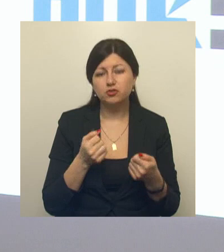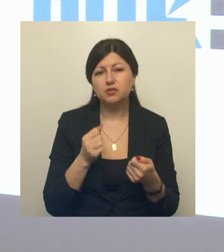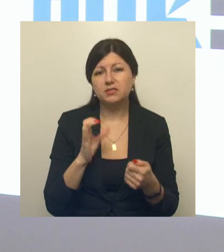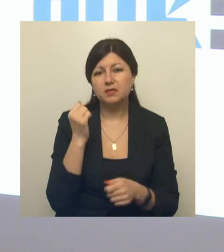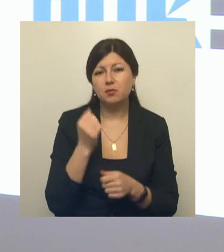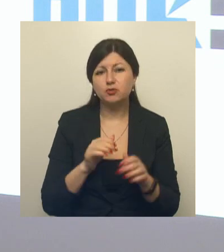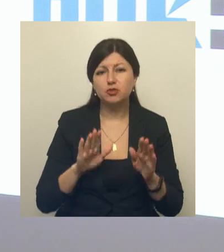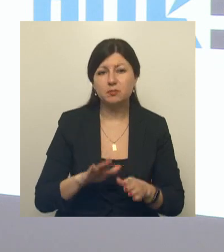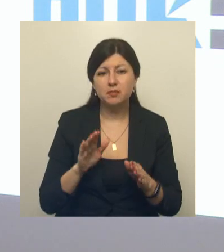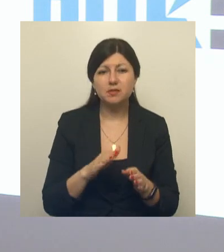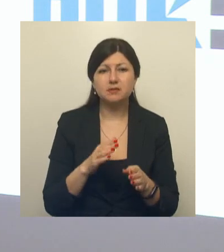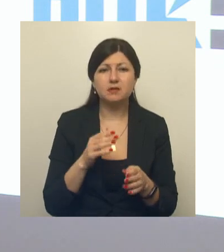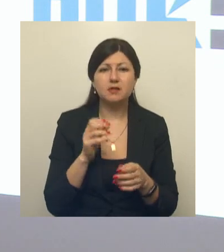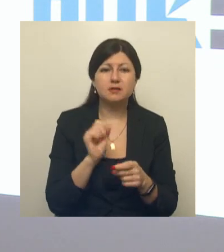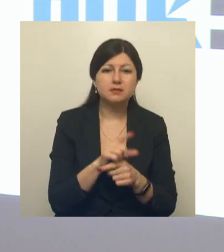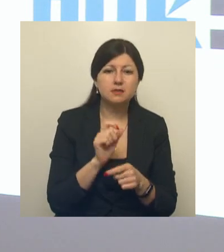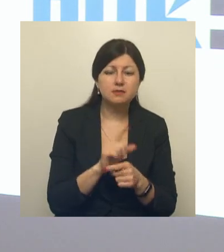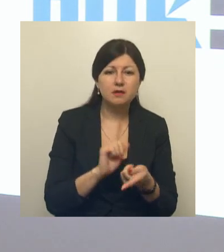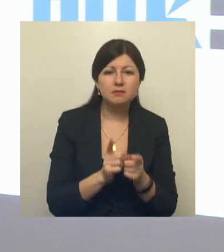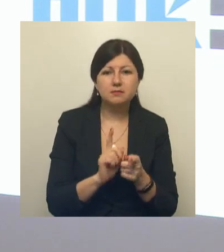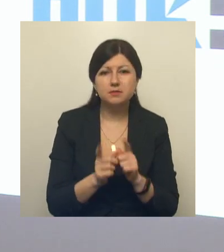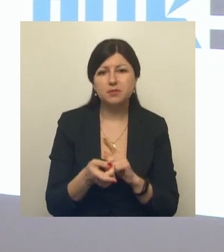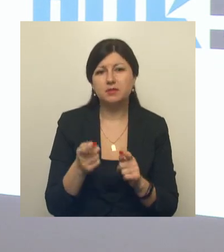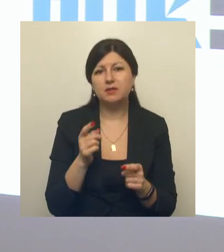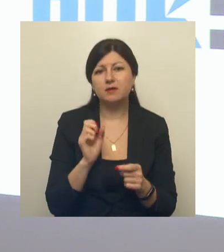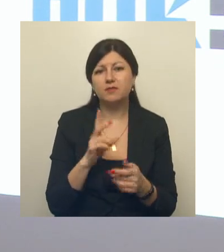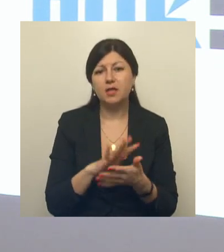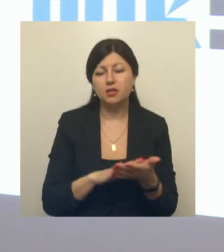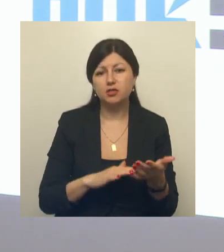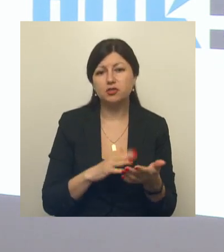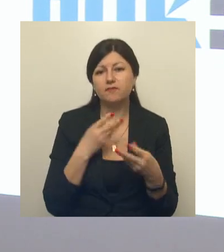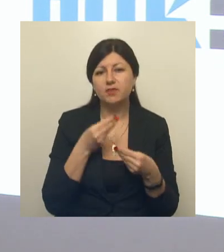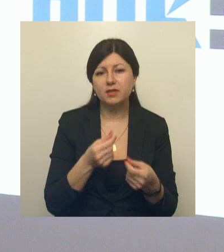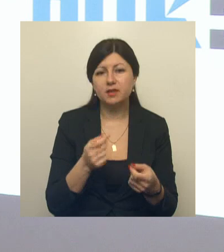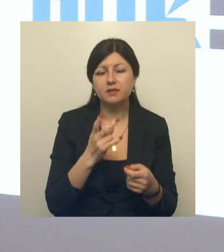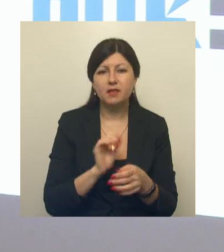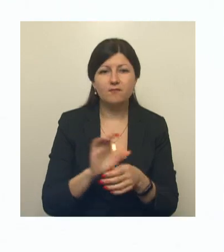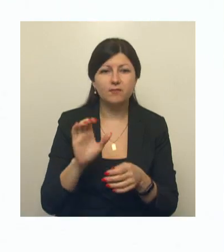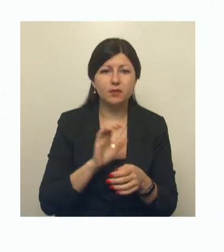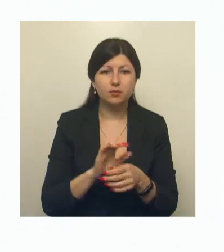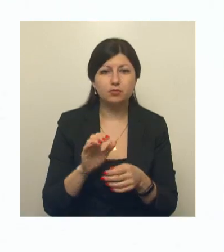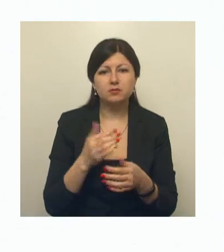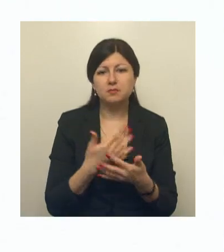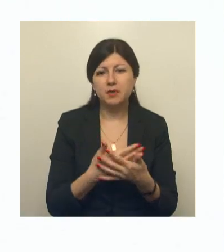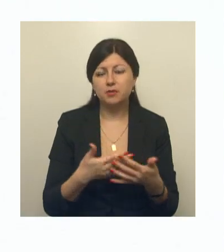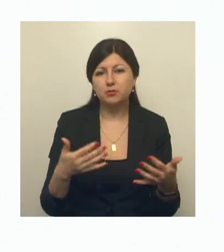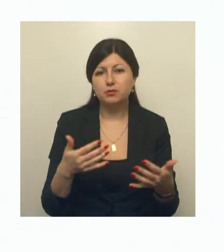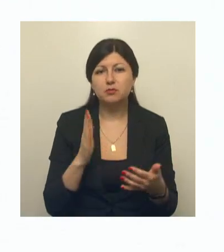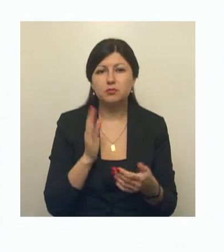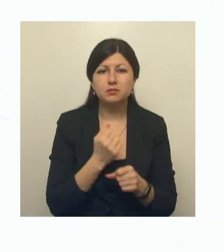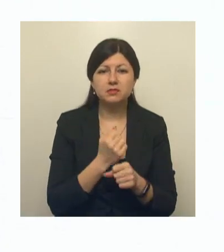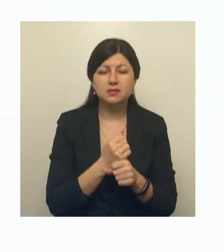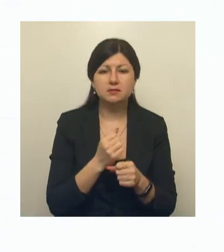информацию о ходе реализации сменного задания, которое в дальнейшем влияет в целом на выпуск продукции на всем предприятии. Нами будет построена карта